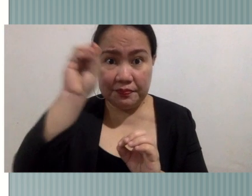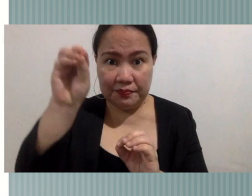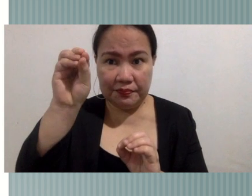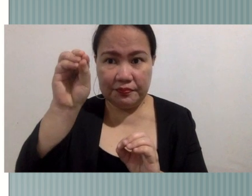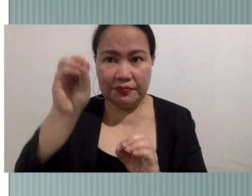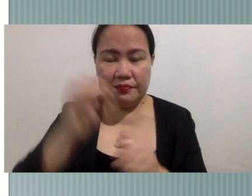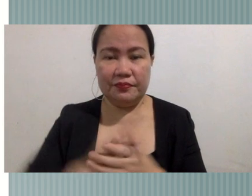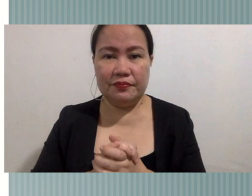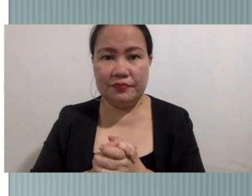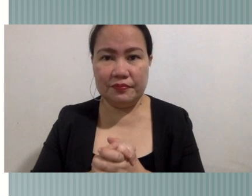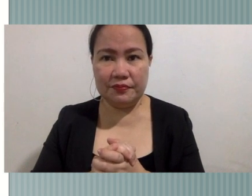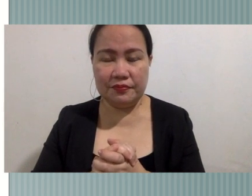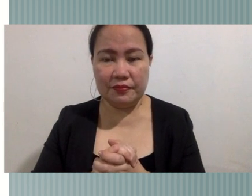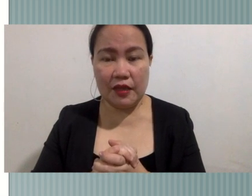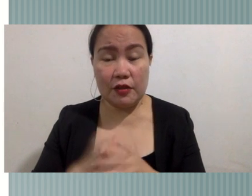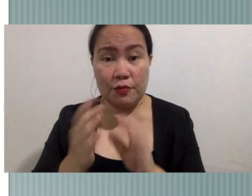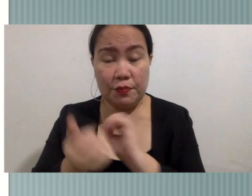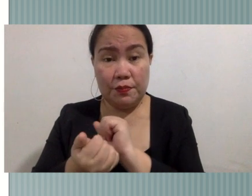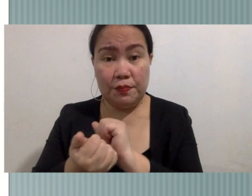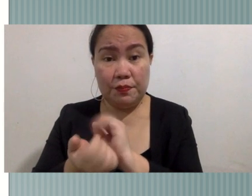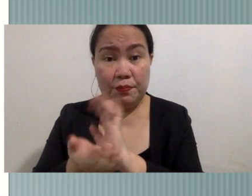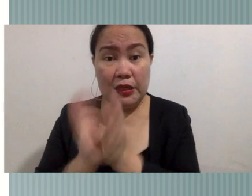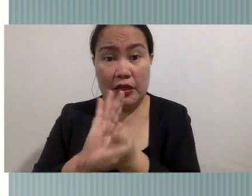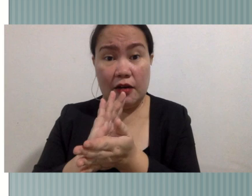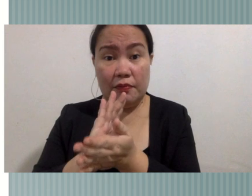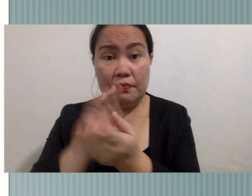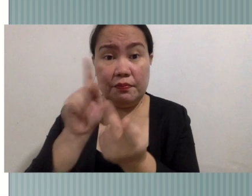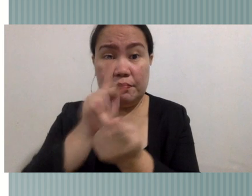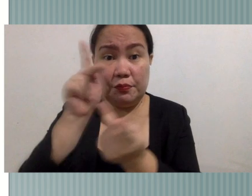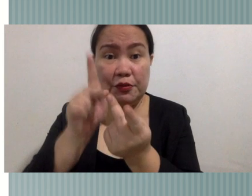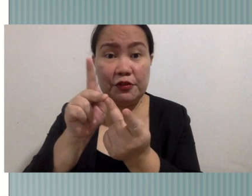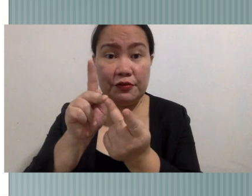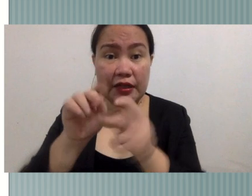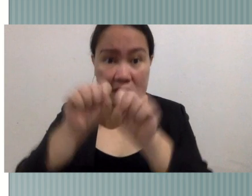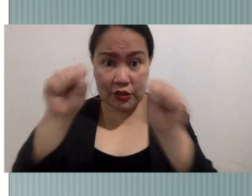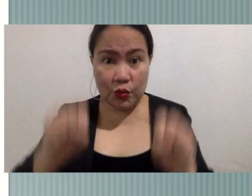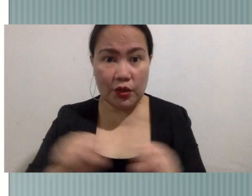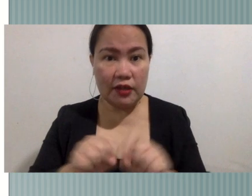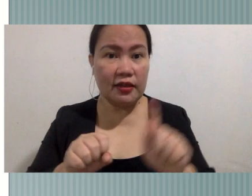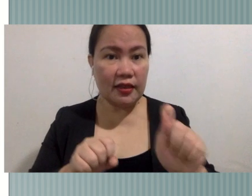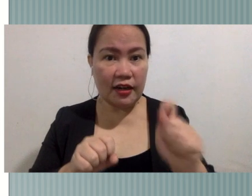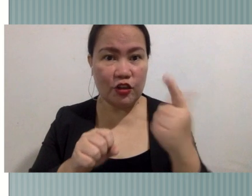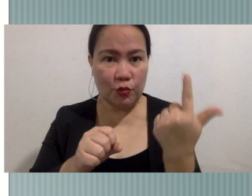natin sa expression natin para maging perfect squared trinomials.